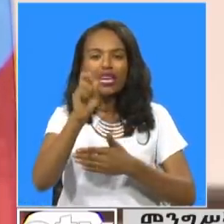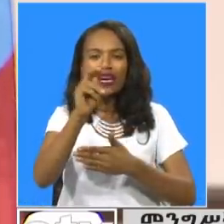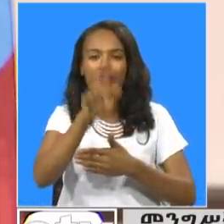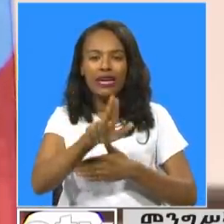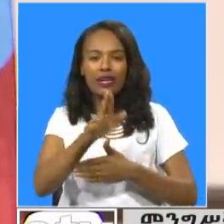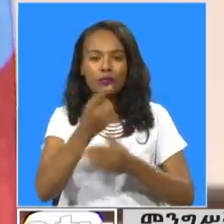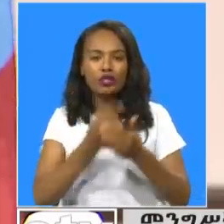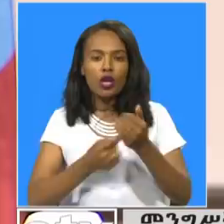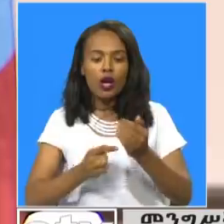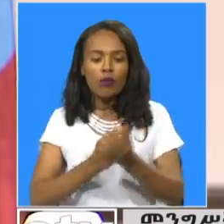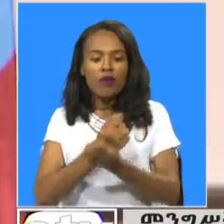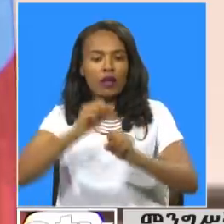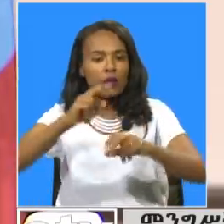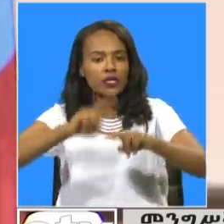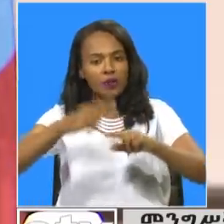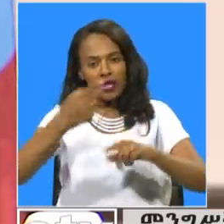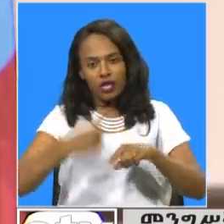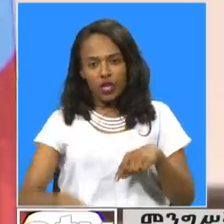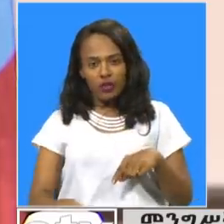መፍትሄ ማስቀመጥ አይቻልም።